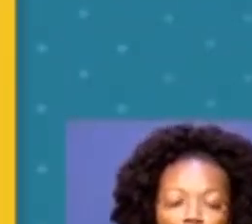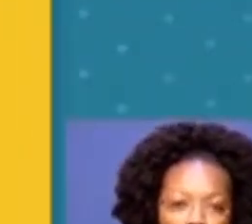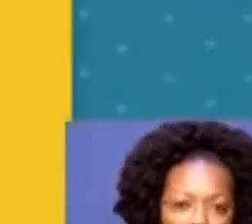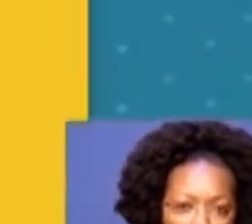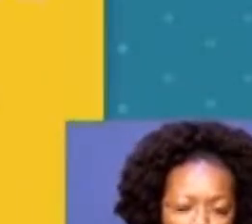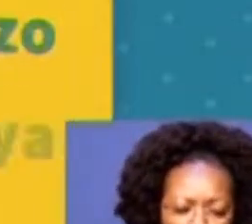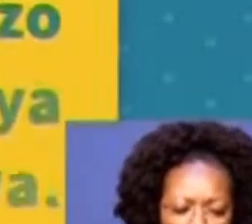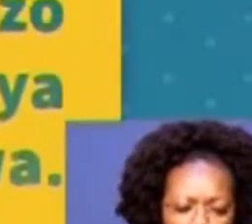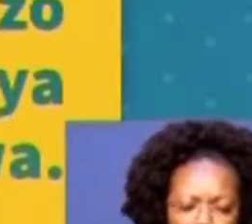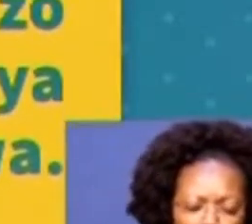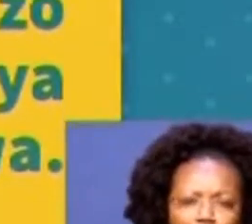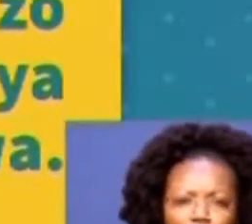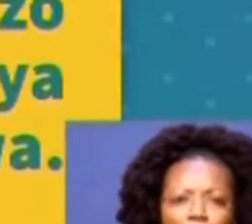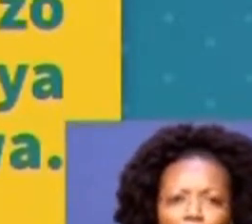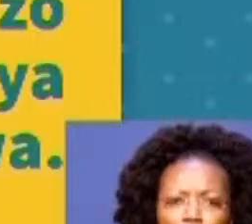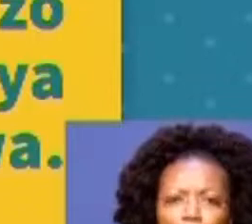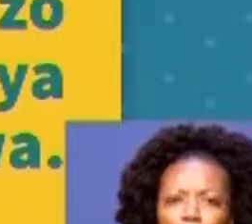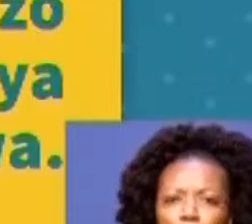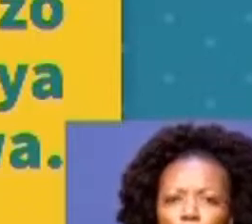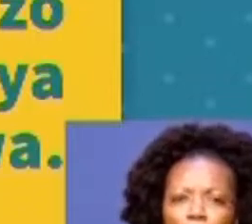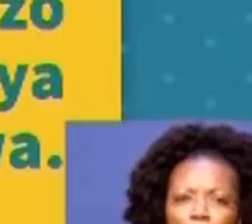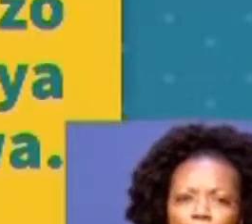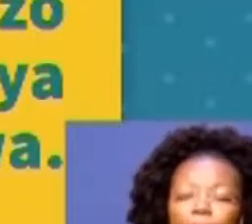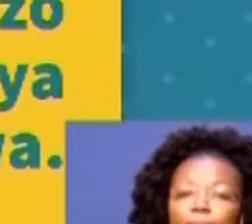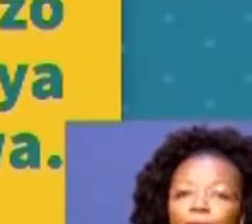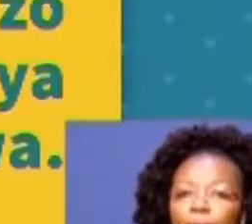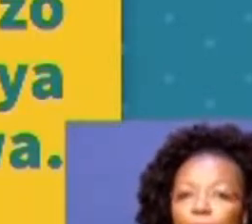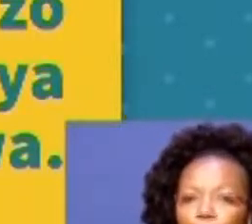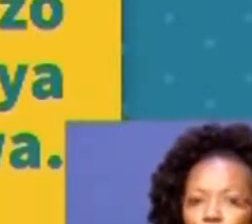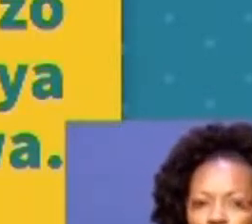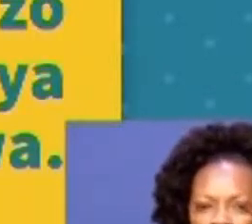kituo cha afya kilicho karibu nawe kwa maelezo kamili